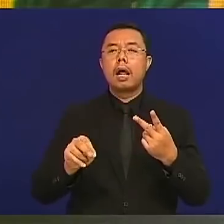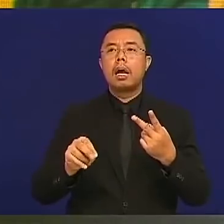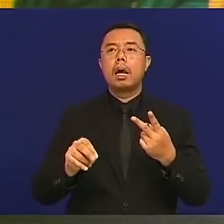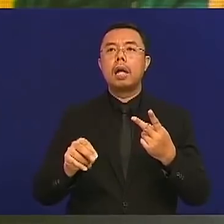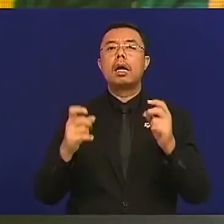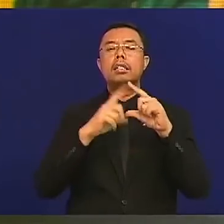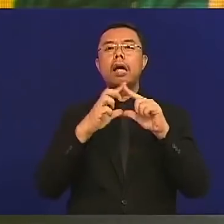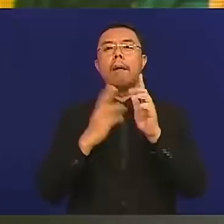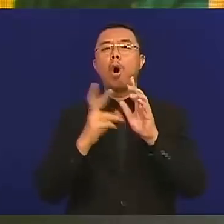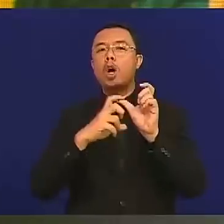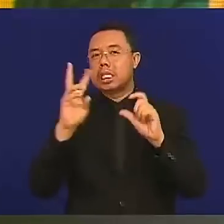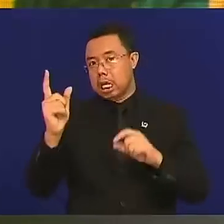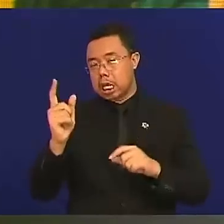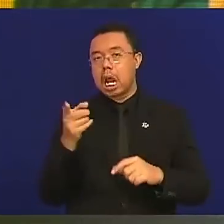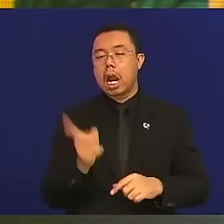Samosir,